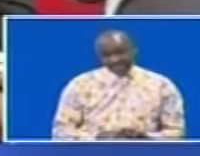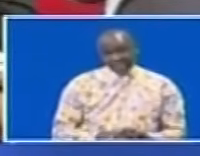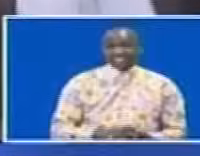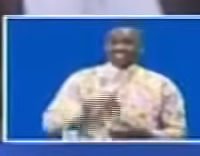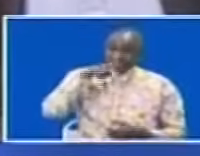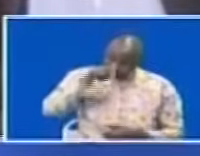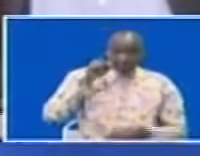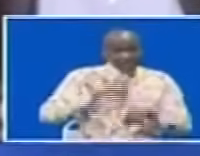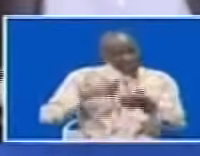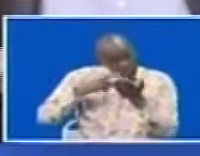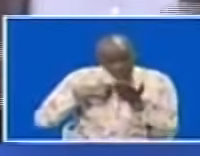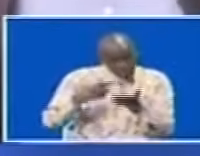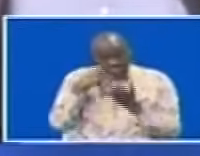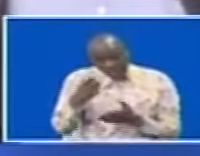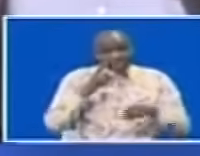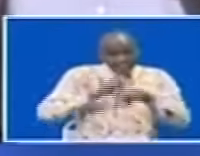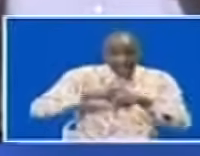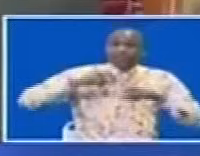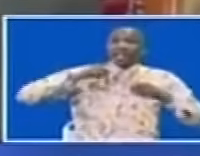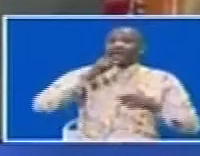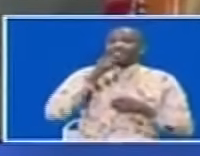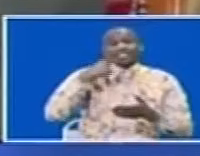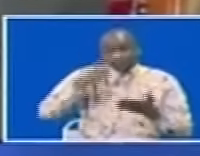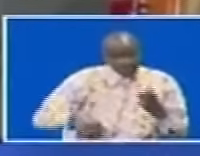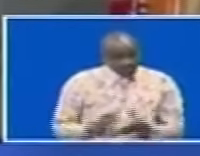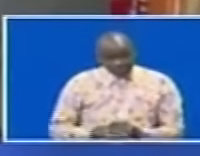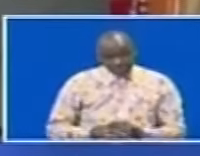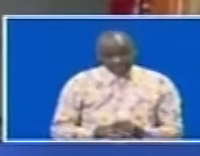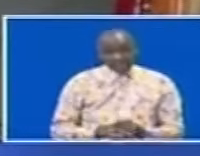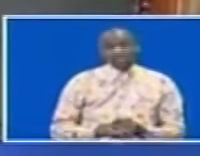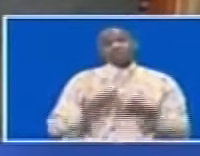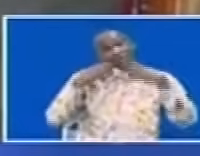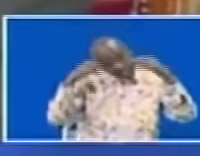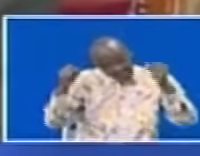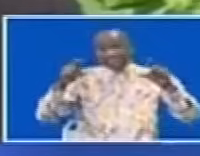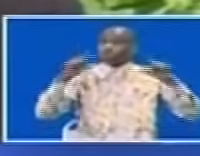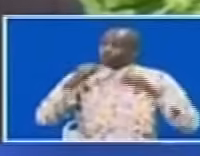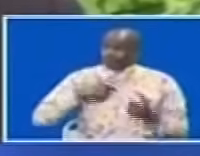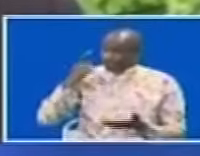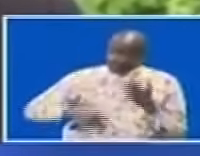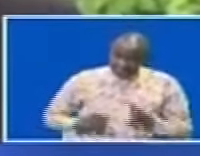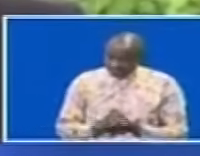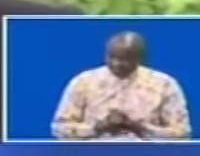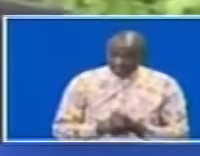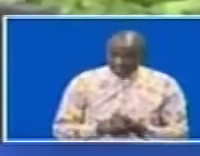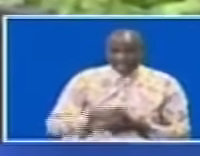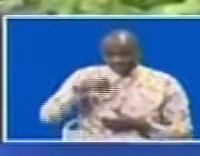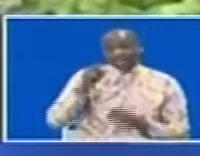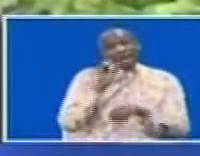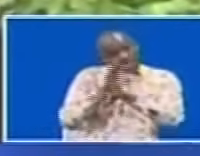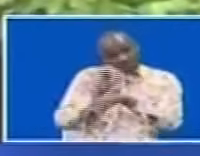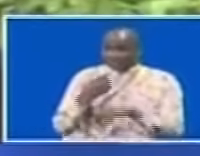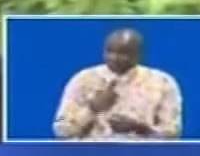of their conversation during the lunch. Oh, excellency president mwenyewe alinipatia advice